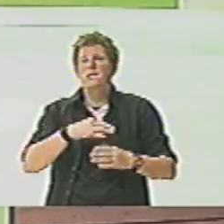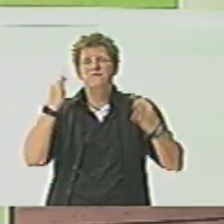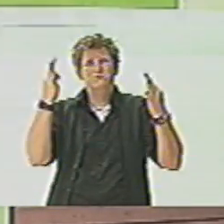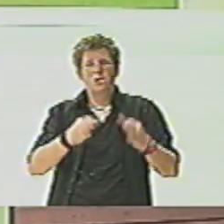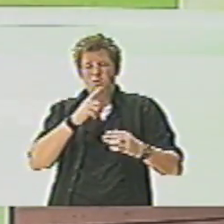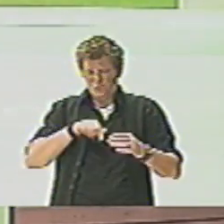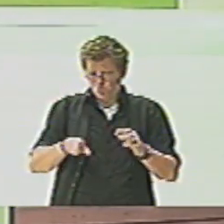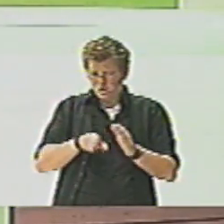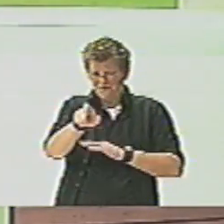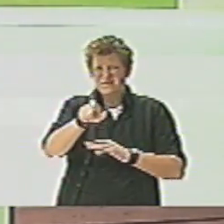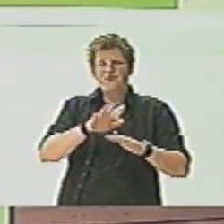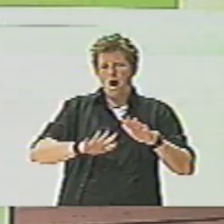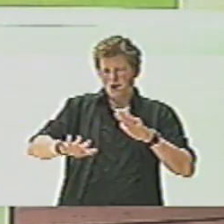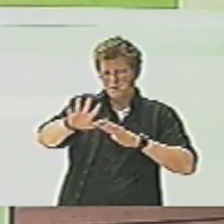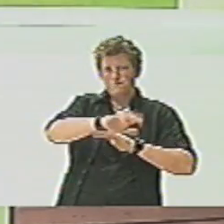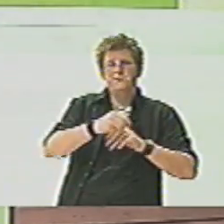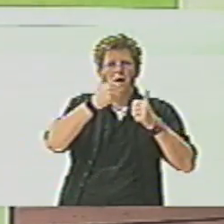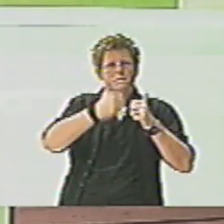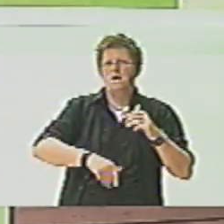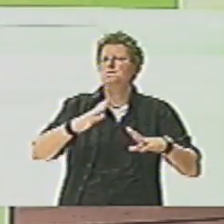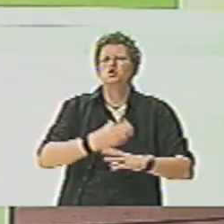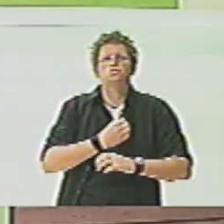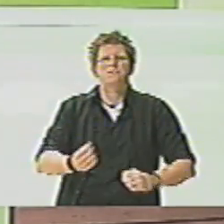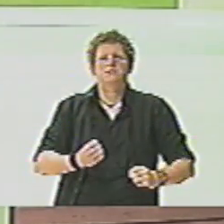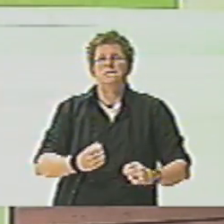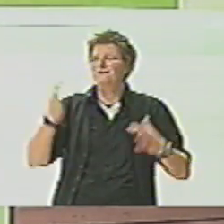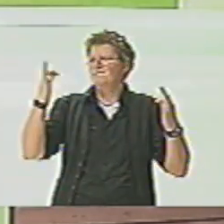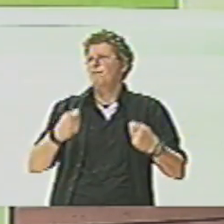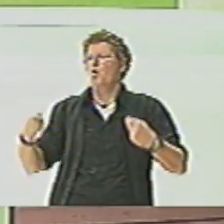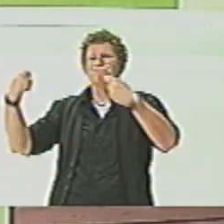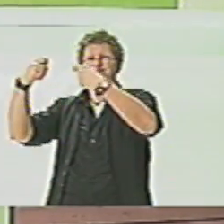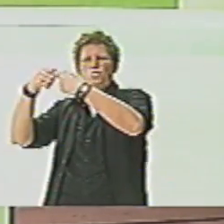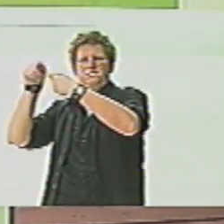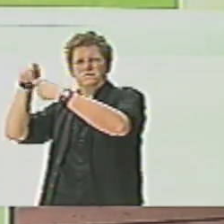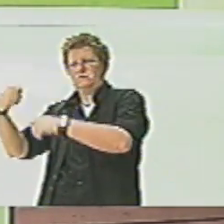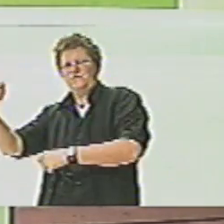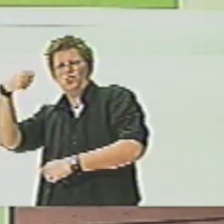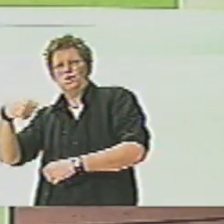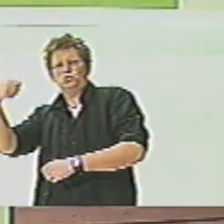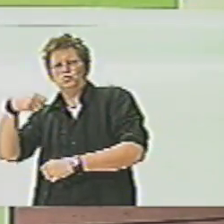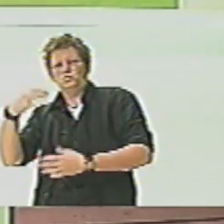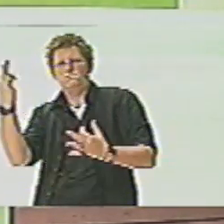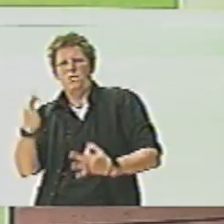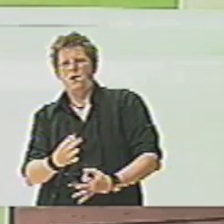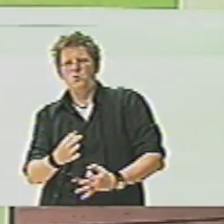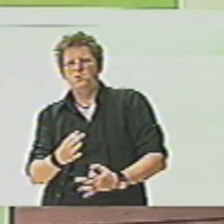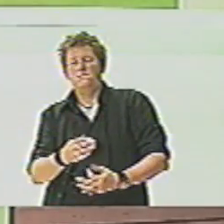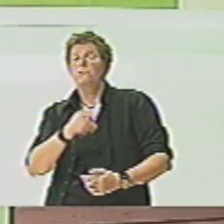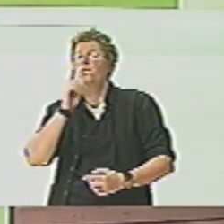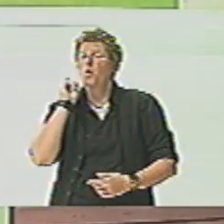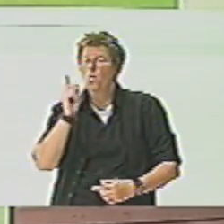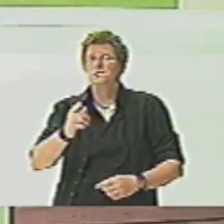nicht schaffen, die Kommunen in Nordrhein-Westfalen wieder handlungsfähig zu machen und die Schuldenbremse für den